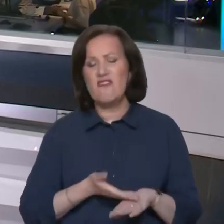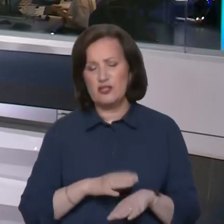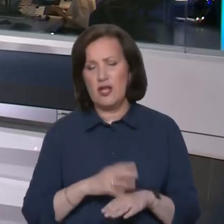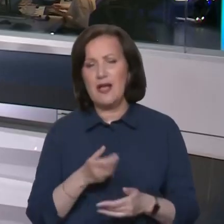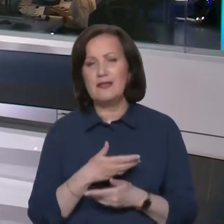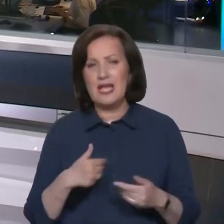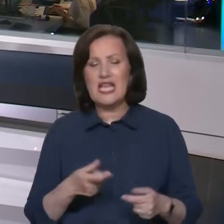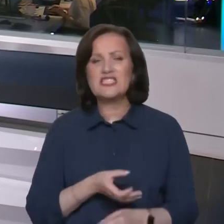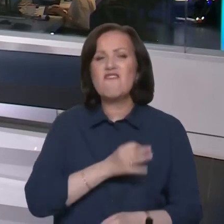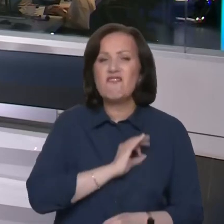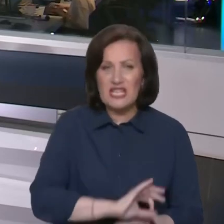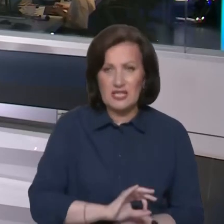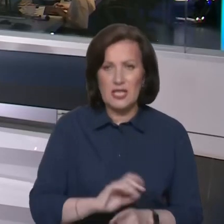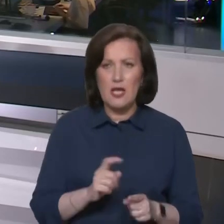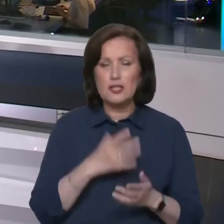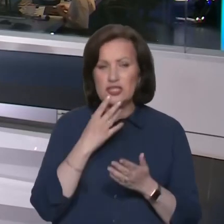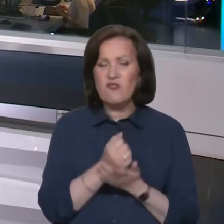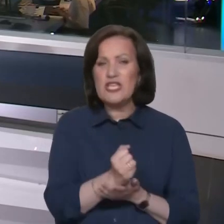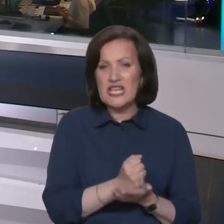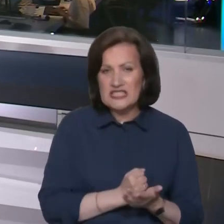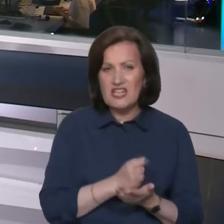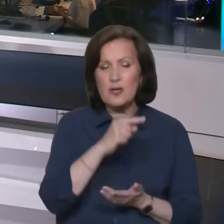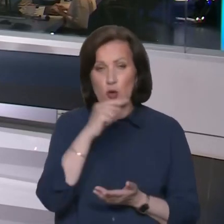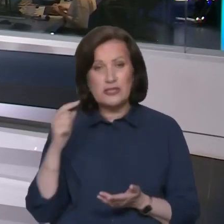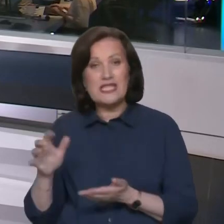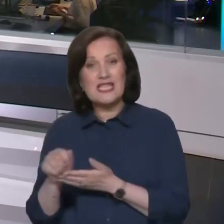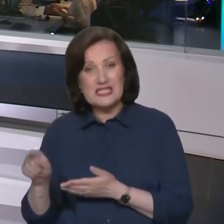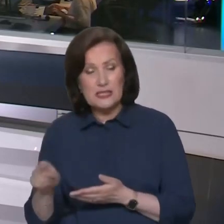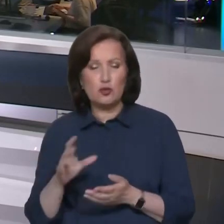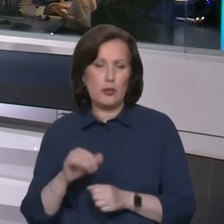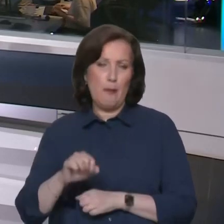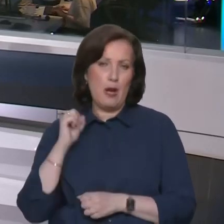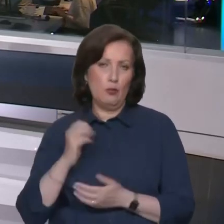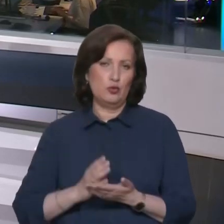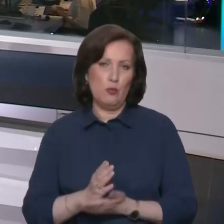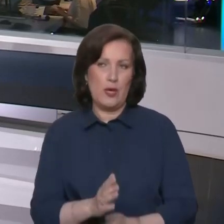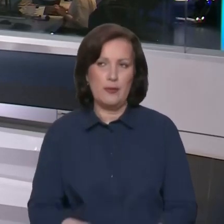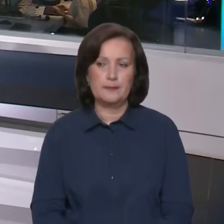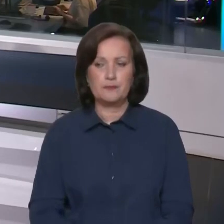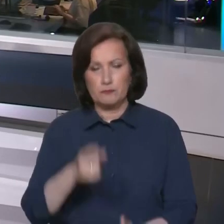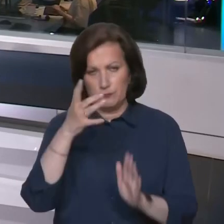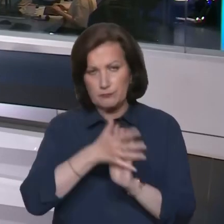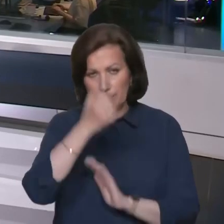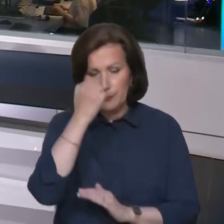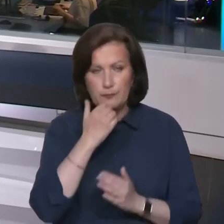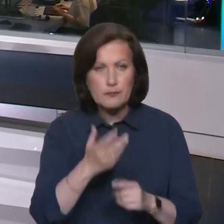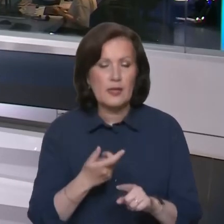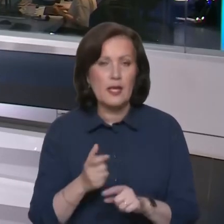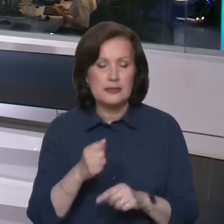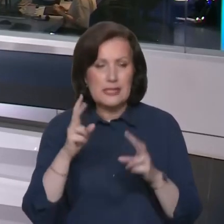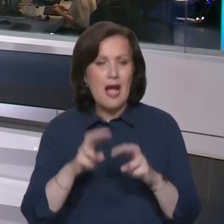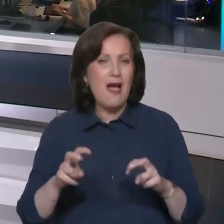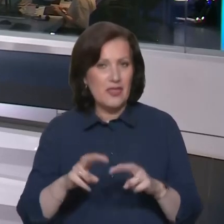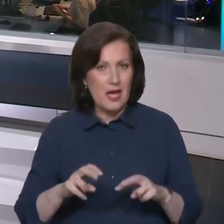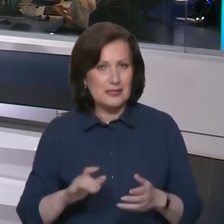але для нас вона вигідна, тому що свої резерви росіяни знищують саме на Бахмутському напрямку. Зрозуміло. Дякую вам дуже за